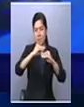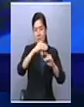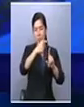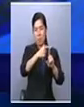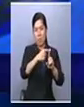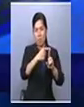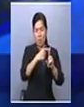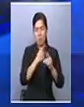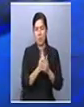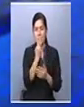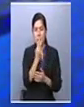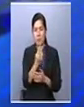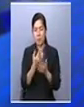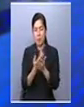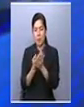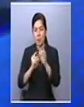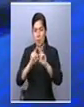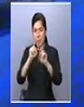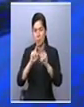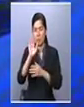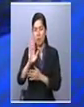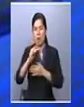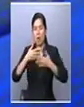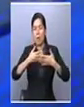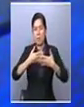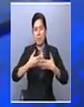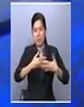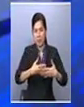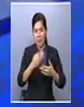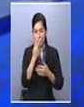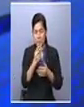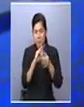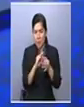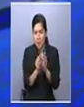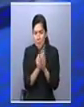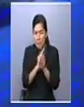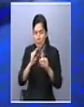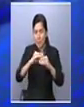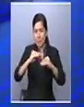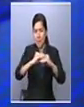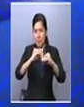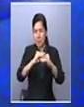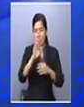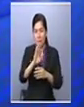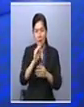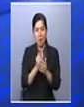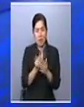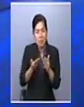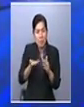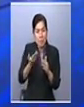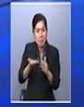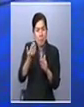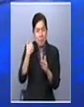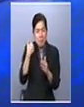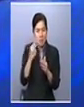จสอบดูในตลาดหุ้นสหรัฐอเมริกาเมื่อวานที่ผ่านมานะคะจะเห็นได้ว่าการปรับตัวเพิ่มขึ้นนั้นก็สามารถที่จะเพิ่มขึ้นได้โดยที่อาจจะ